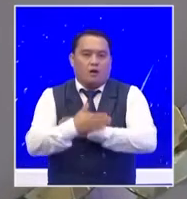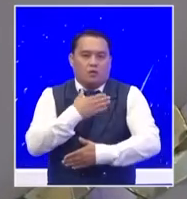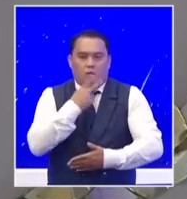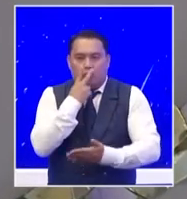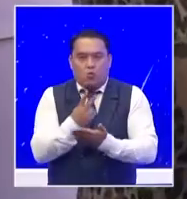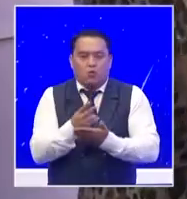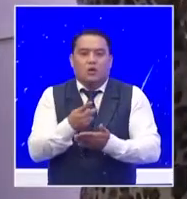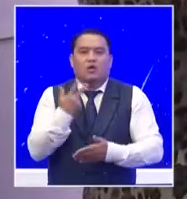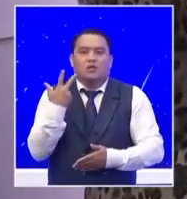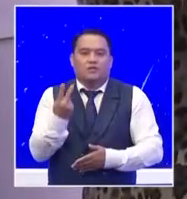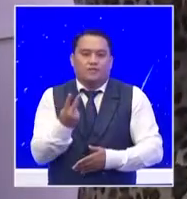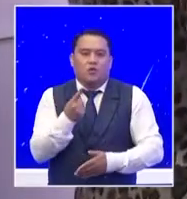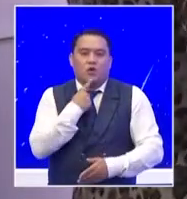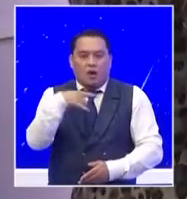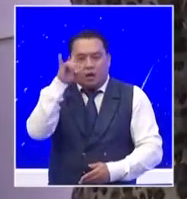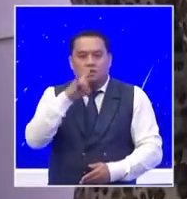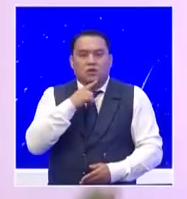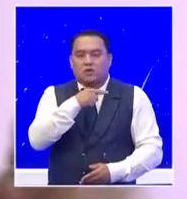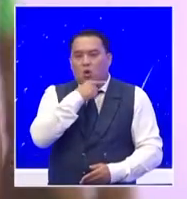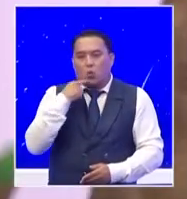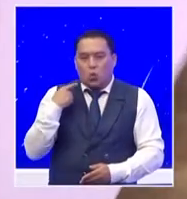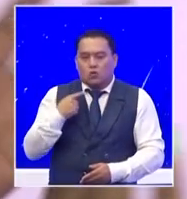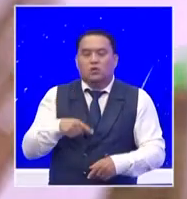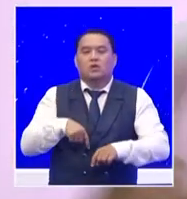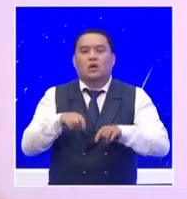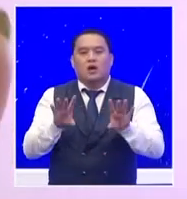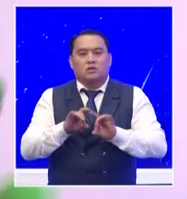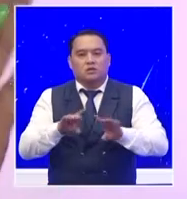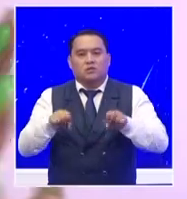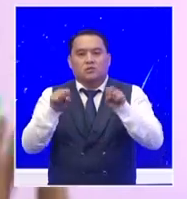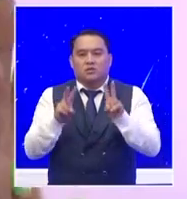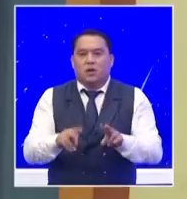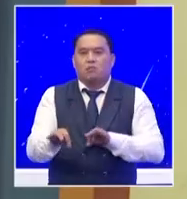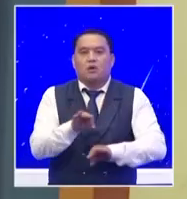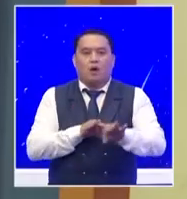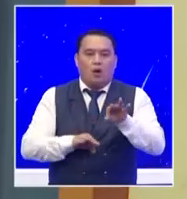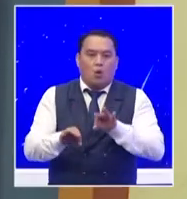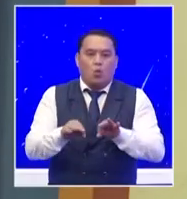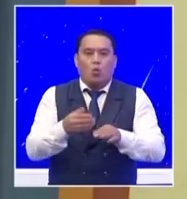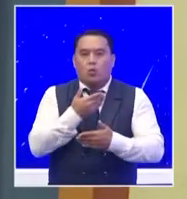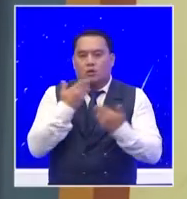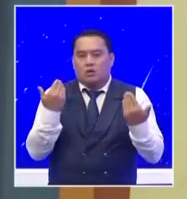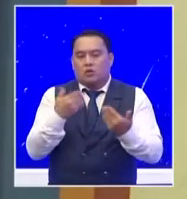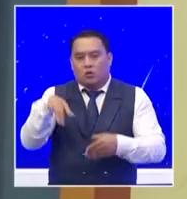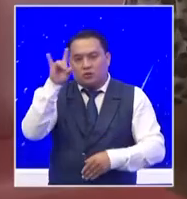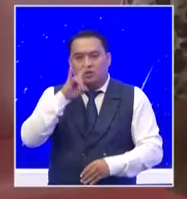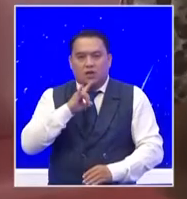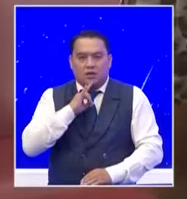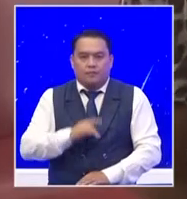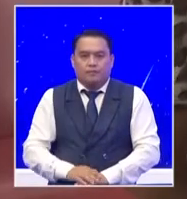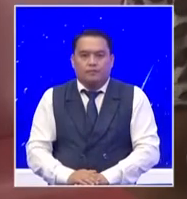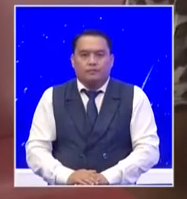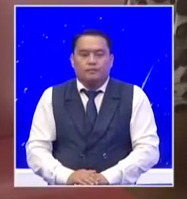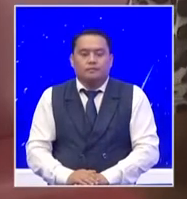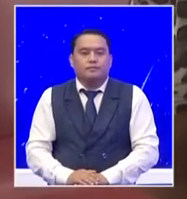Транслироваться оно будет на двух языках – казахском и русском. Как утверждают инициаторы социального проекта, он не имеет аналога в стране.